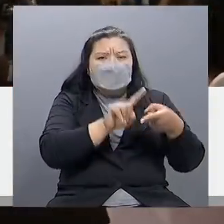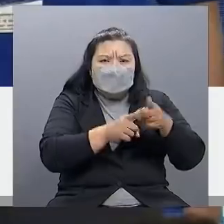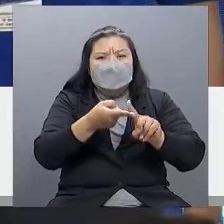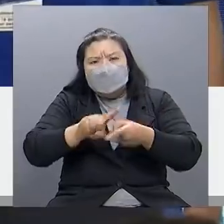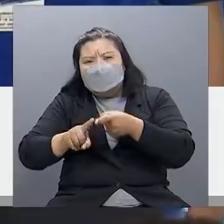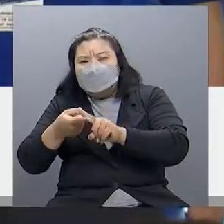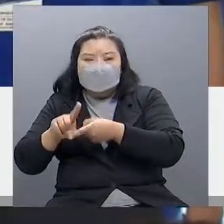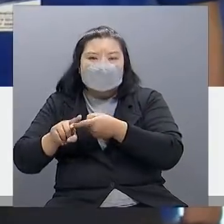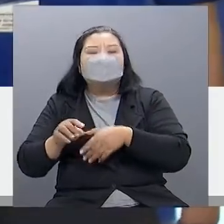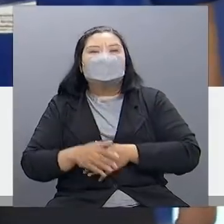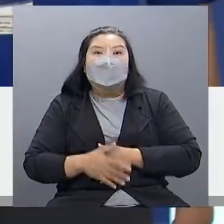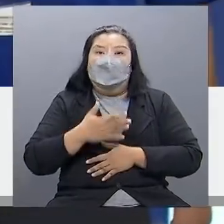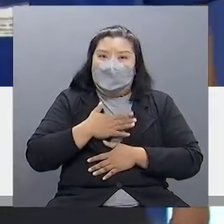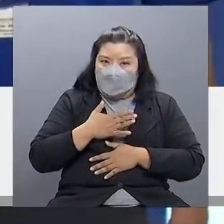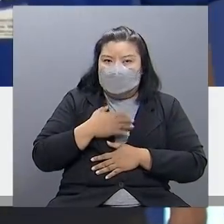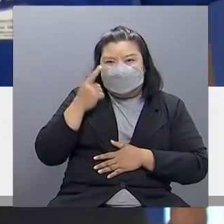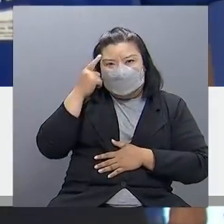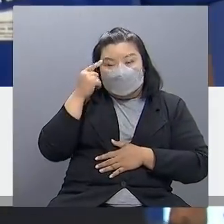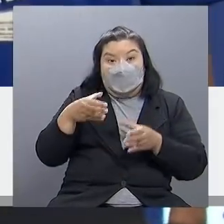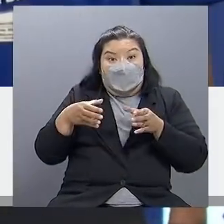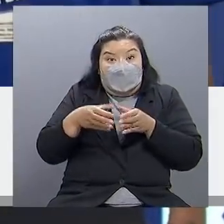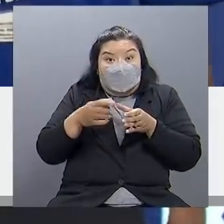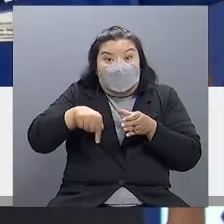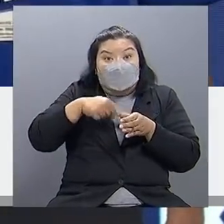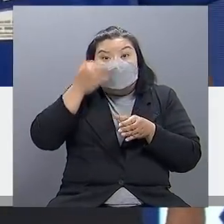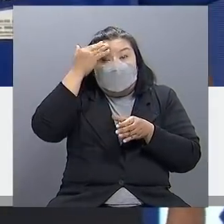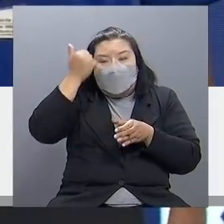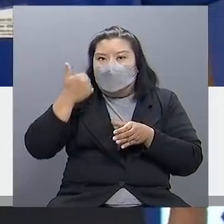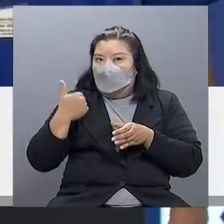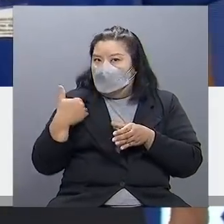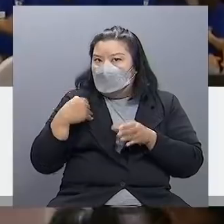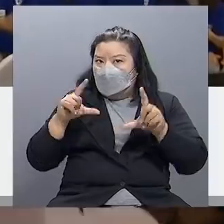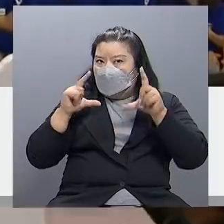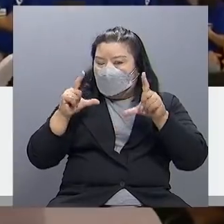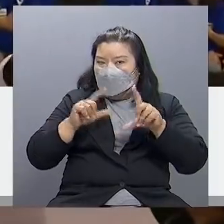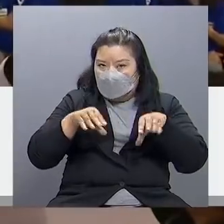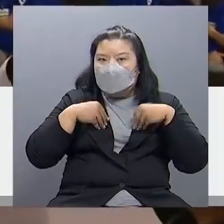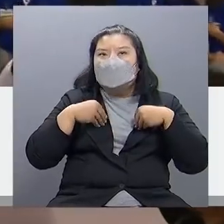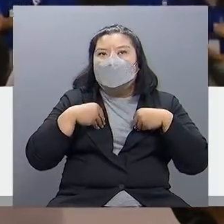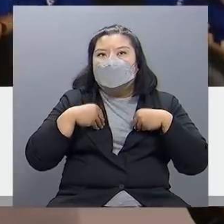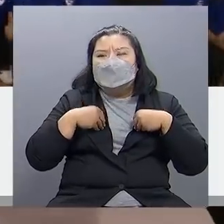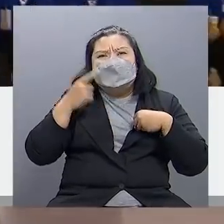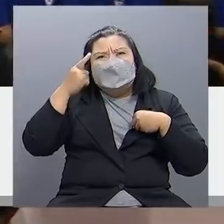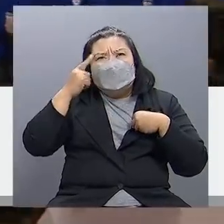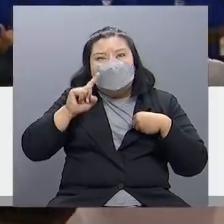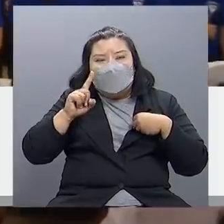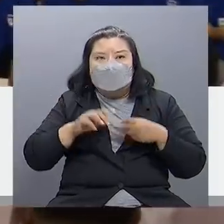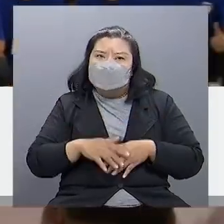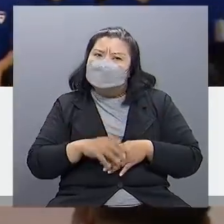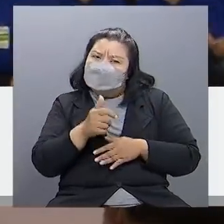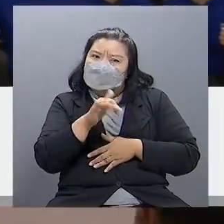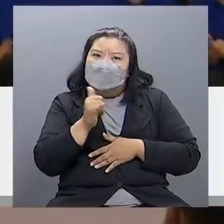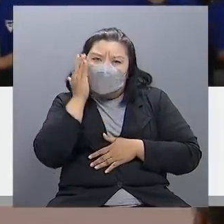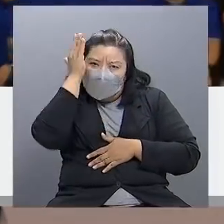ไข่ถูกจัดอันดับเป็นภาคเนื้อหอมและมีเครดิตทางการเมืองเป็นที่ยอมรับจึงตกเป็นพับที่น่าจะปาดที่สุดณเวลา